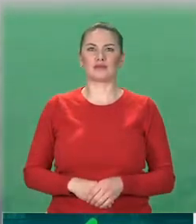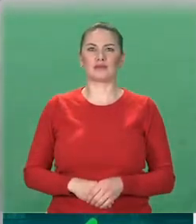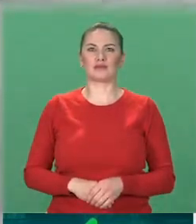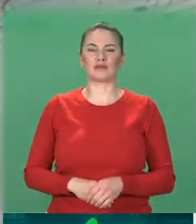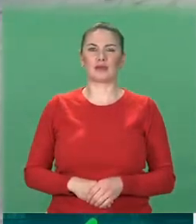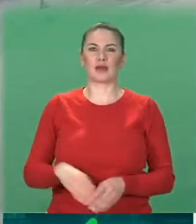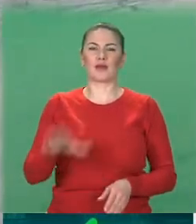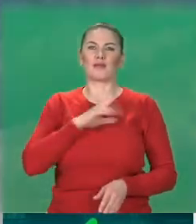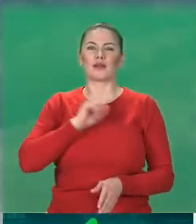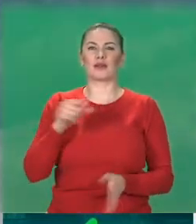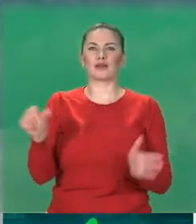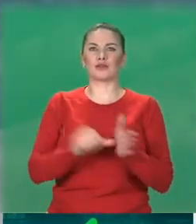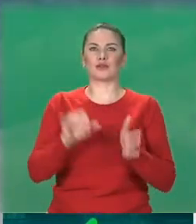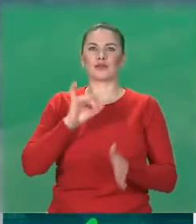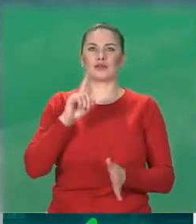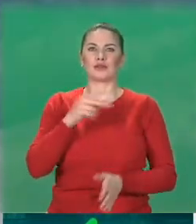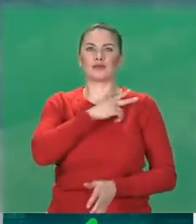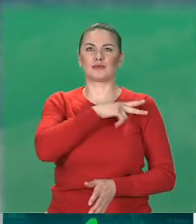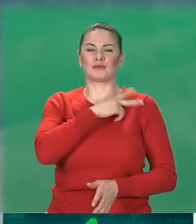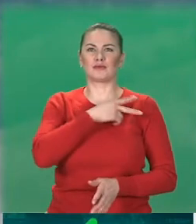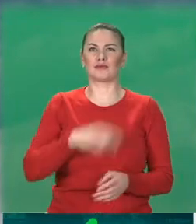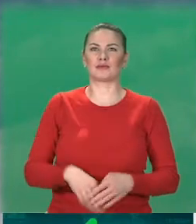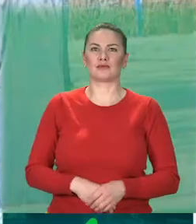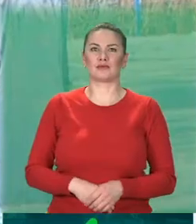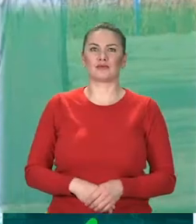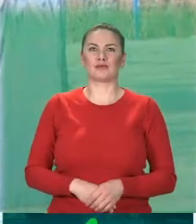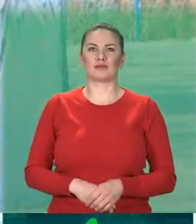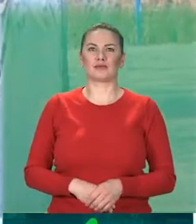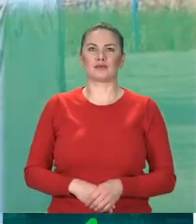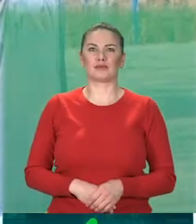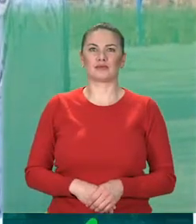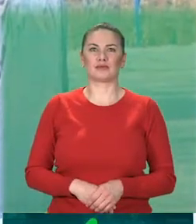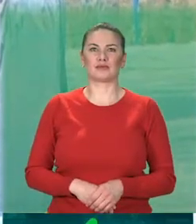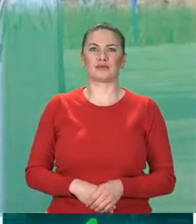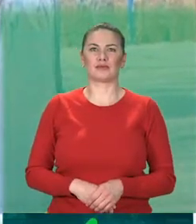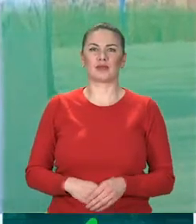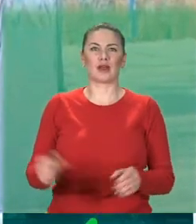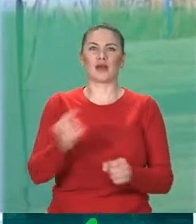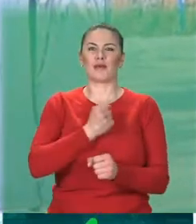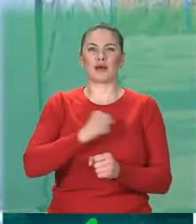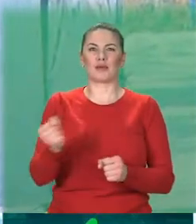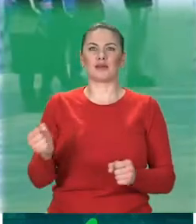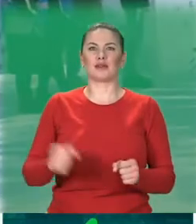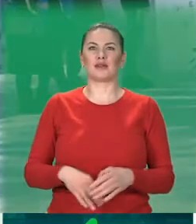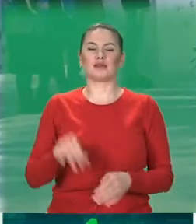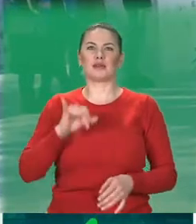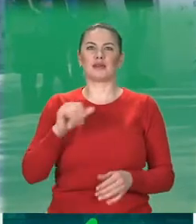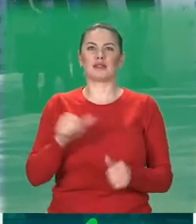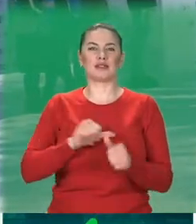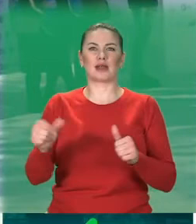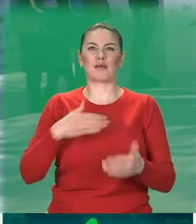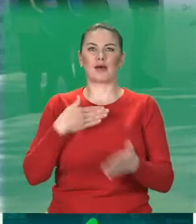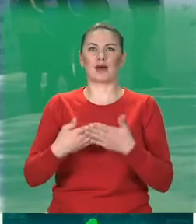Догонят Владивостока! И все же самым реактивным оказался южно-сахалинец Александр Яблочников. Он закончил